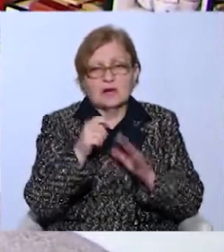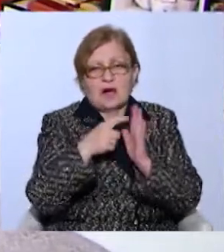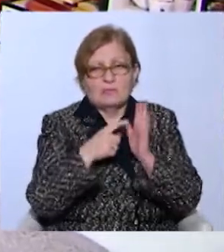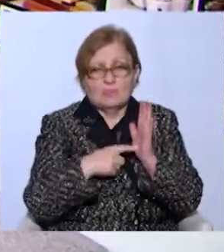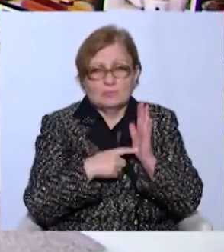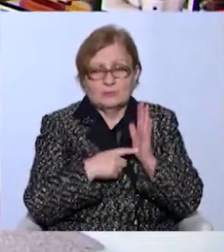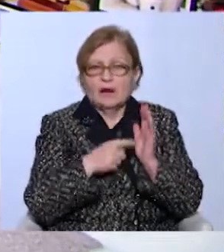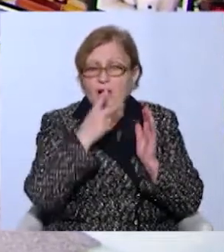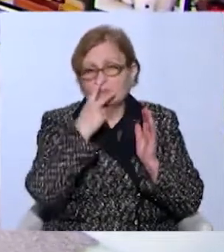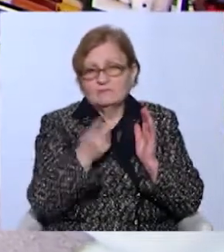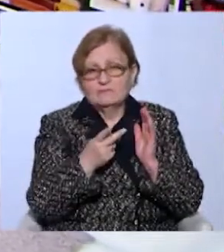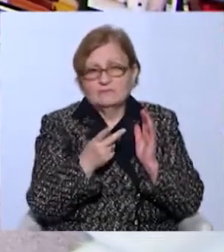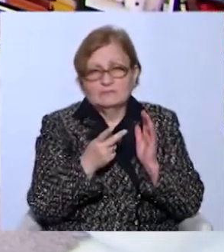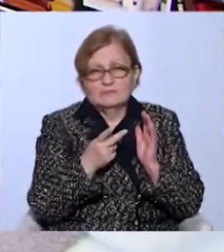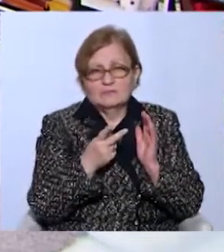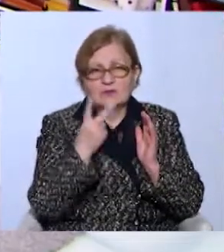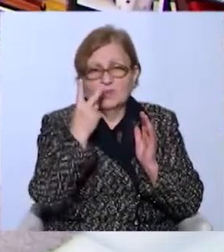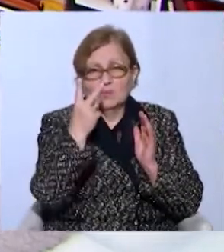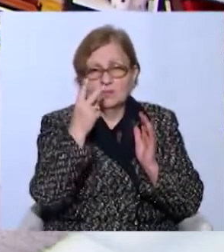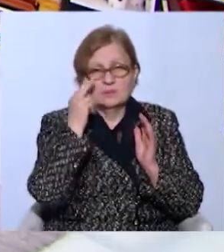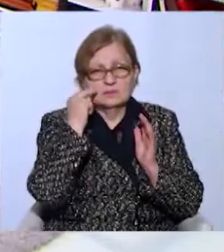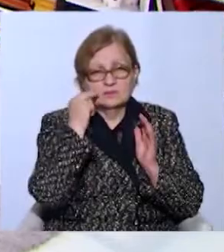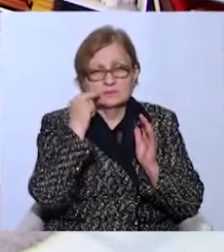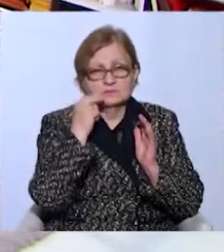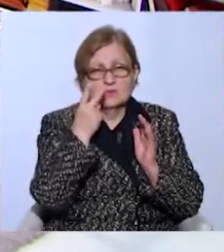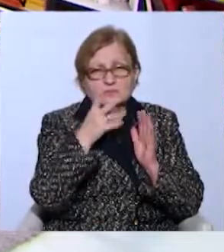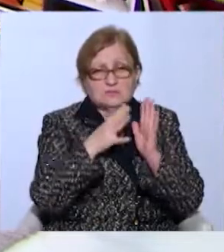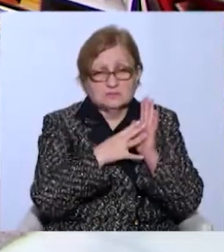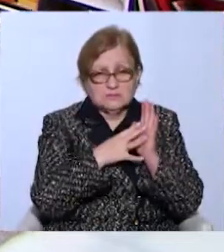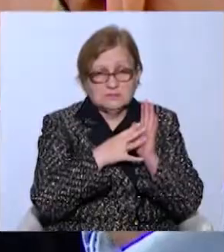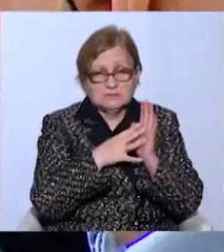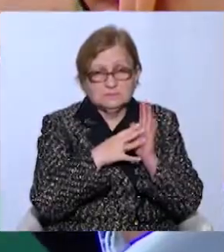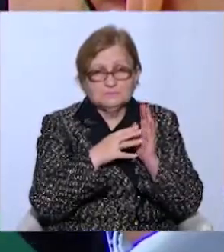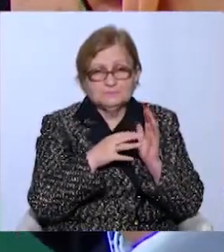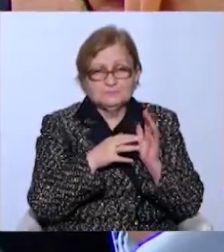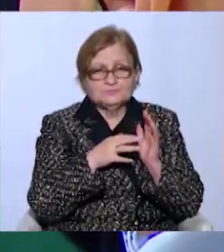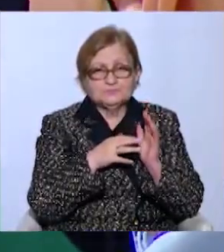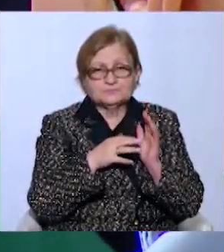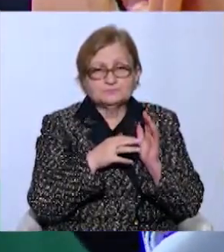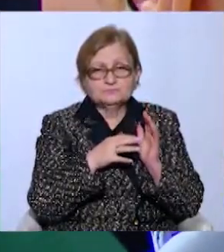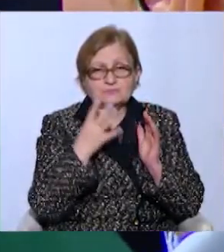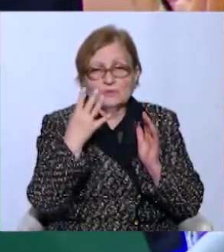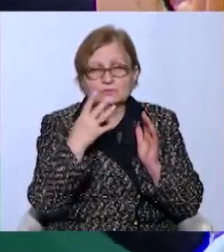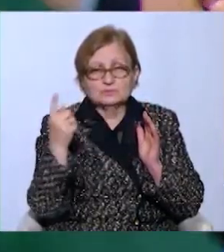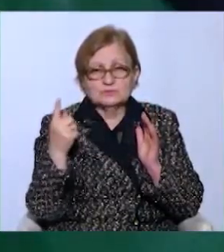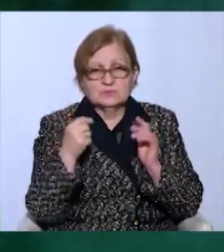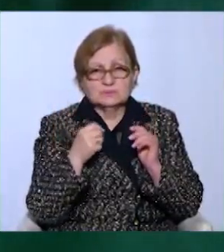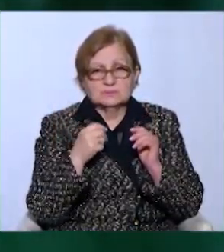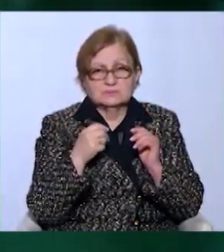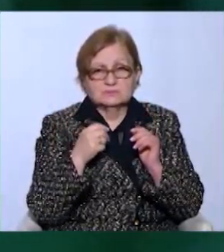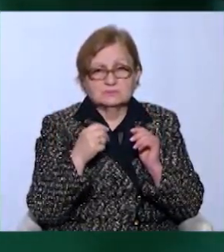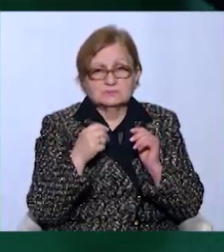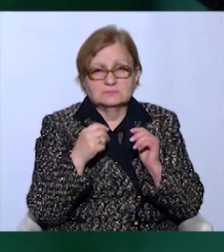Modi vnachot ori ritsuiz, oz dats hriz, da ormuz da ertiz,